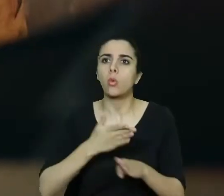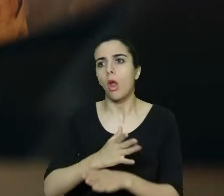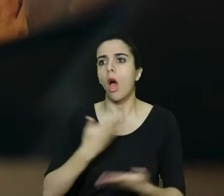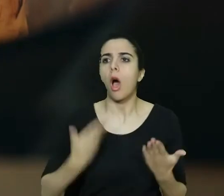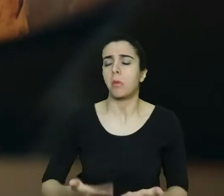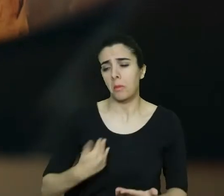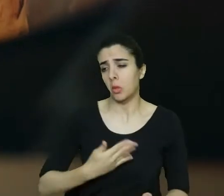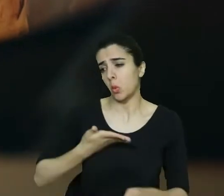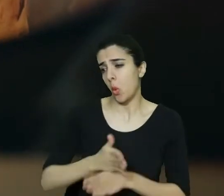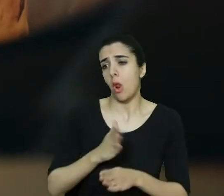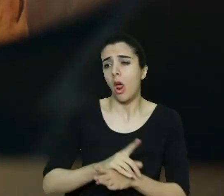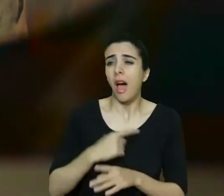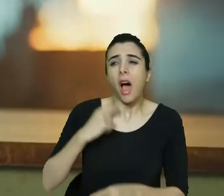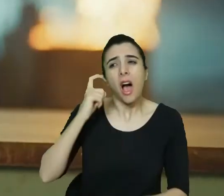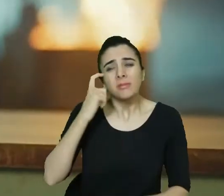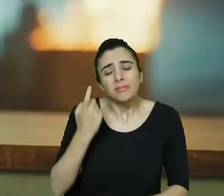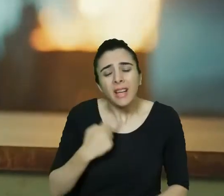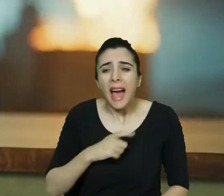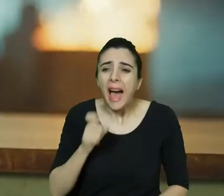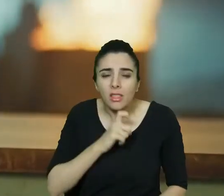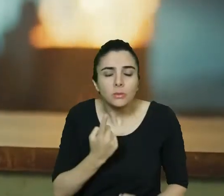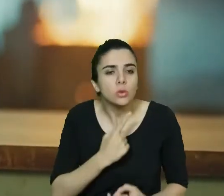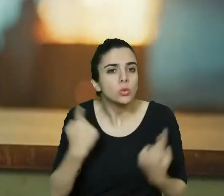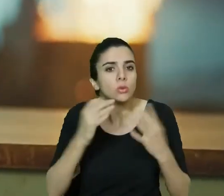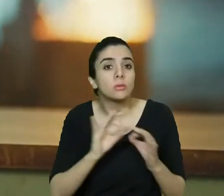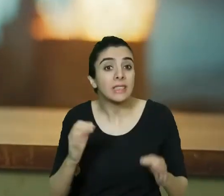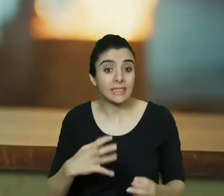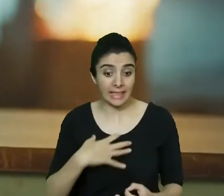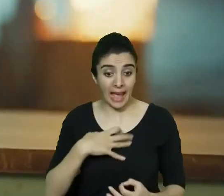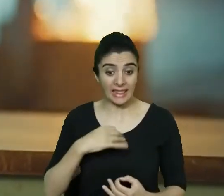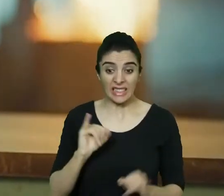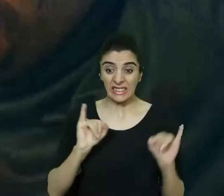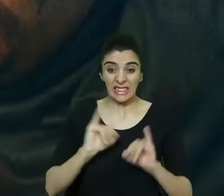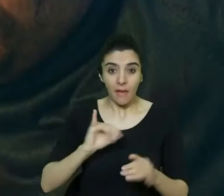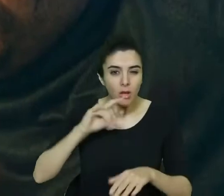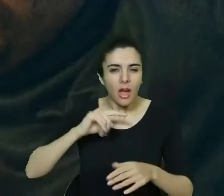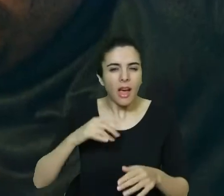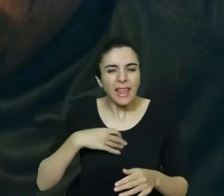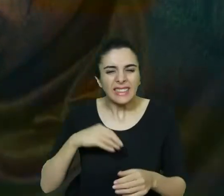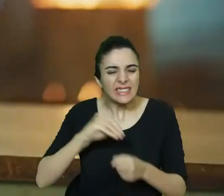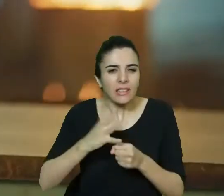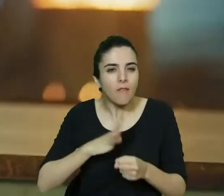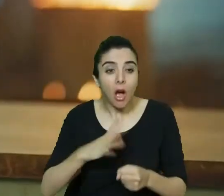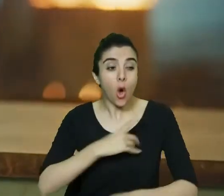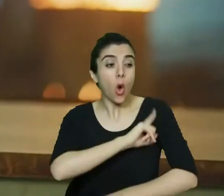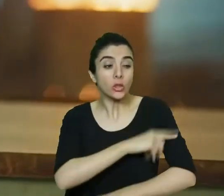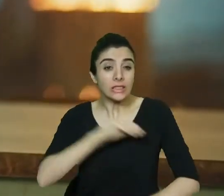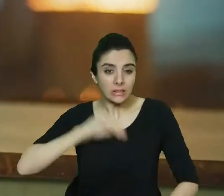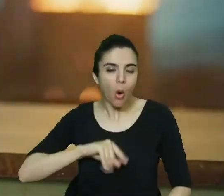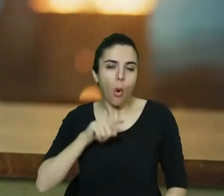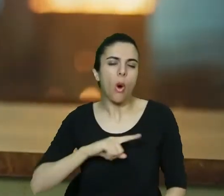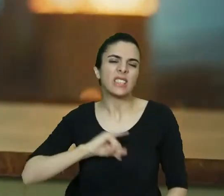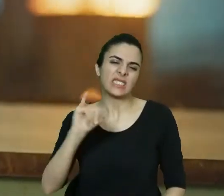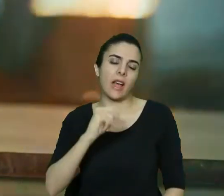ediyordunuz. Bir insanın en zayıf anı kendini en güçlü hissettiği andır. İşte o yüzden